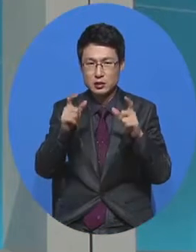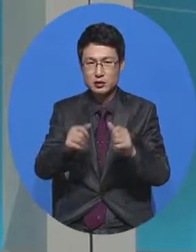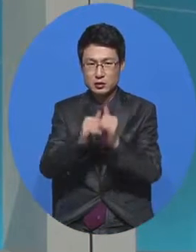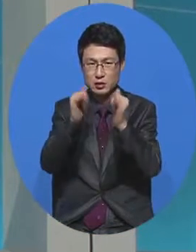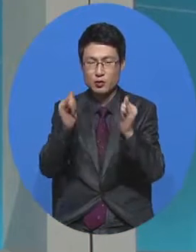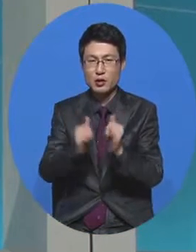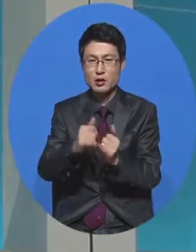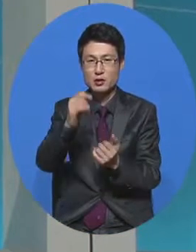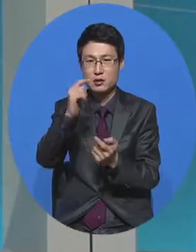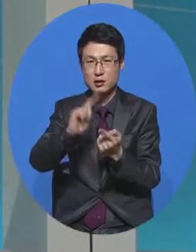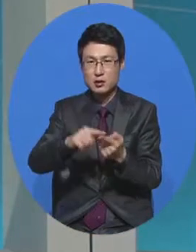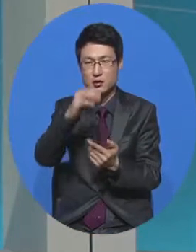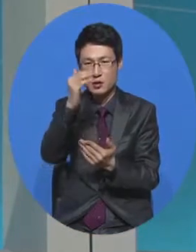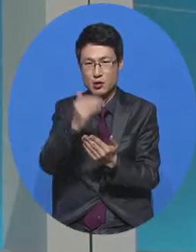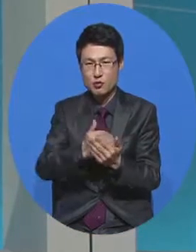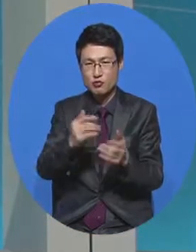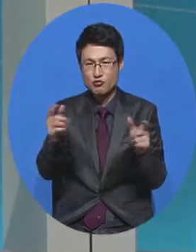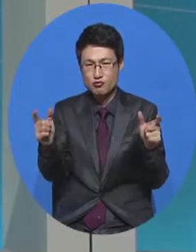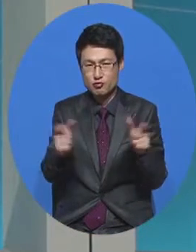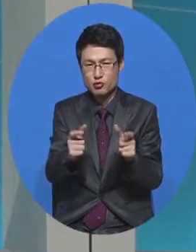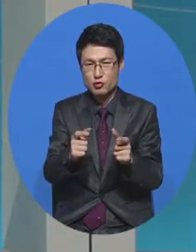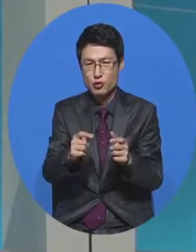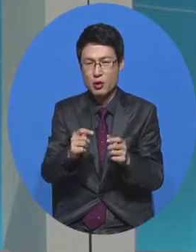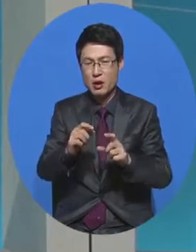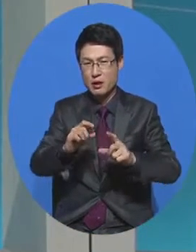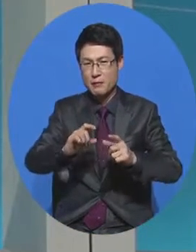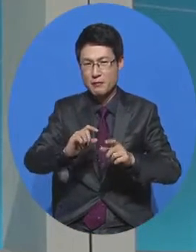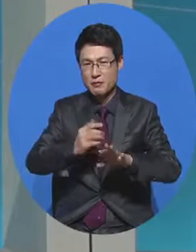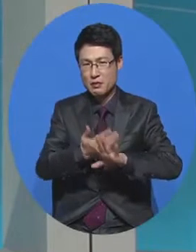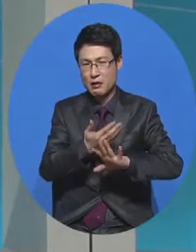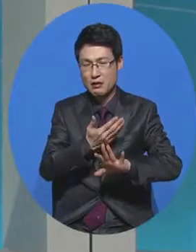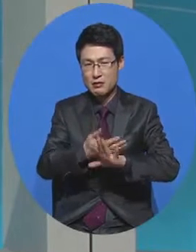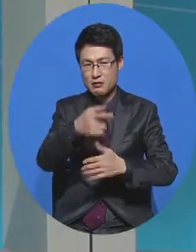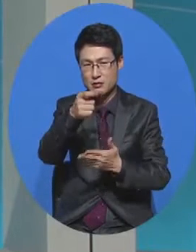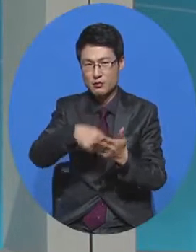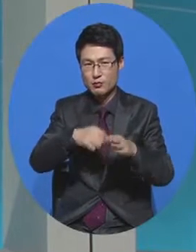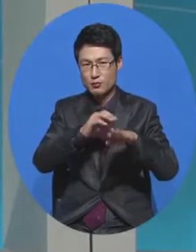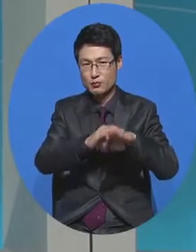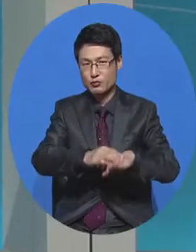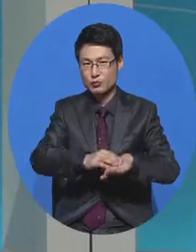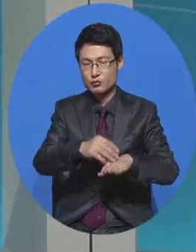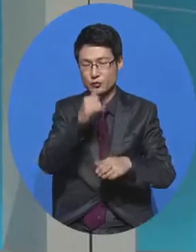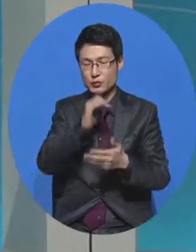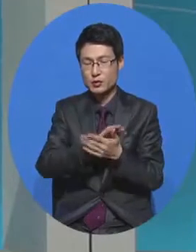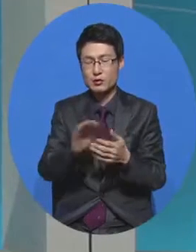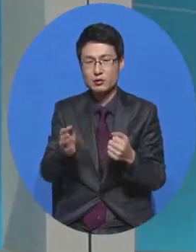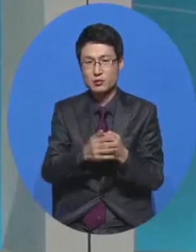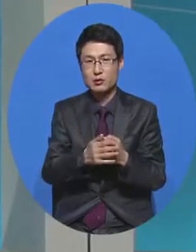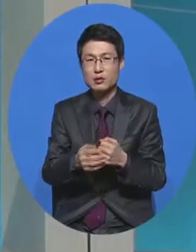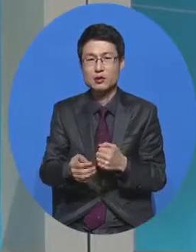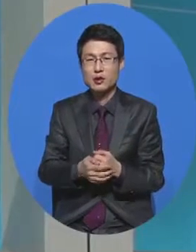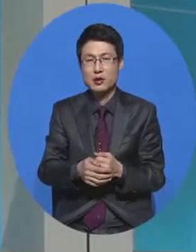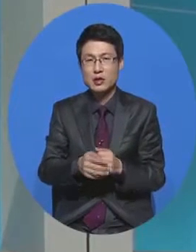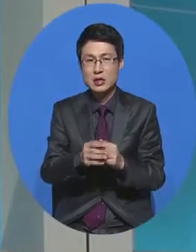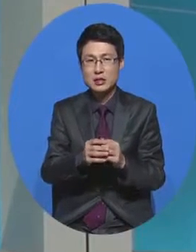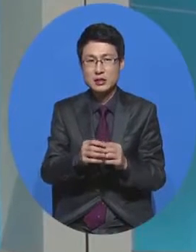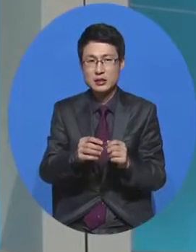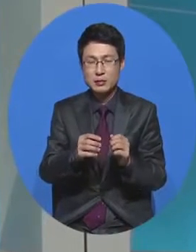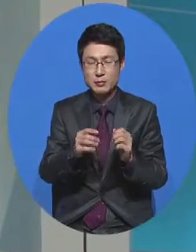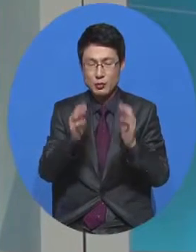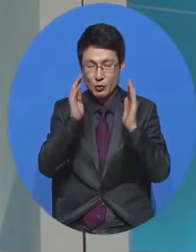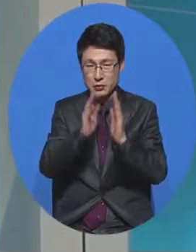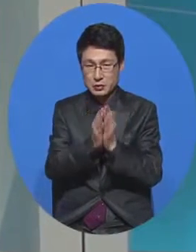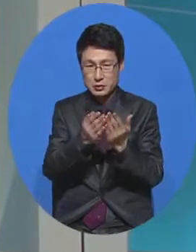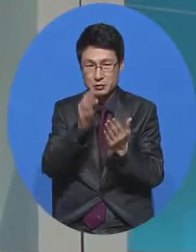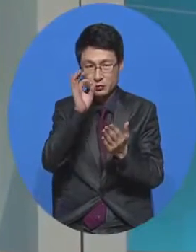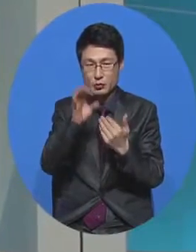굉장히 그 축소되고 또 왜곡되어 서 이렇게 실려 있는 것 같습니다 어 교과서에 보면 은 4 5일